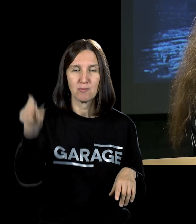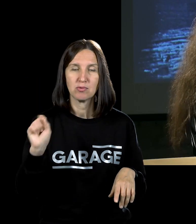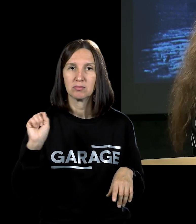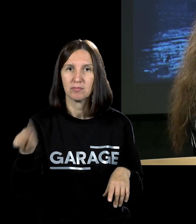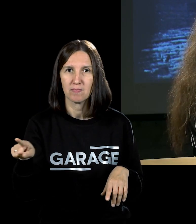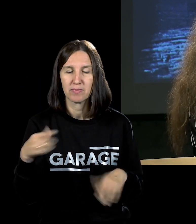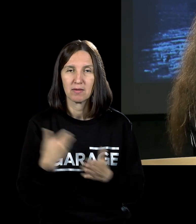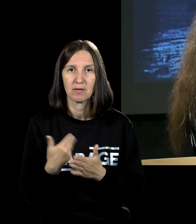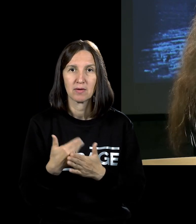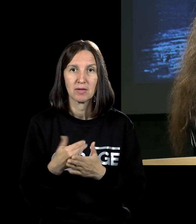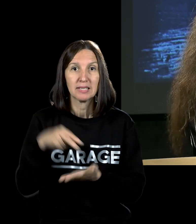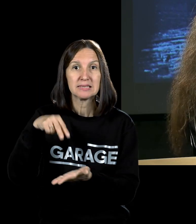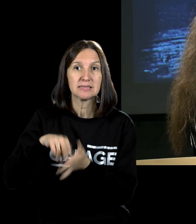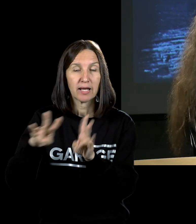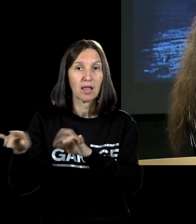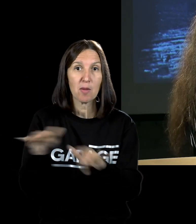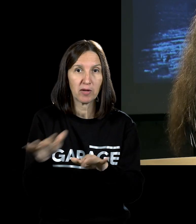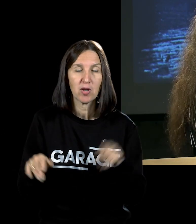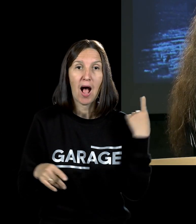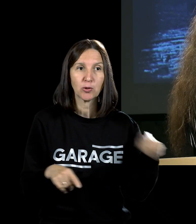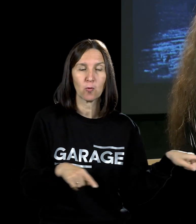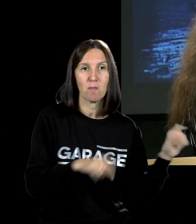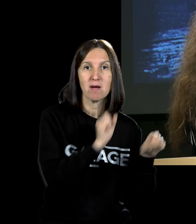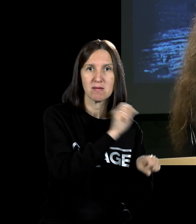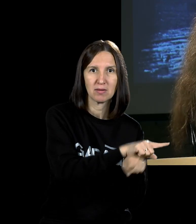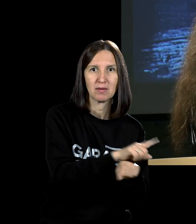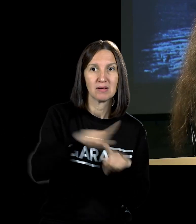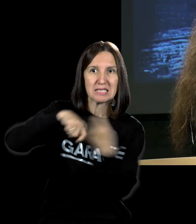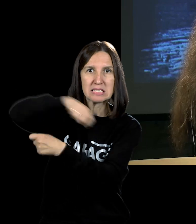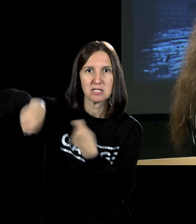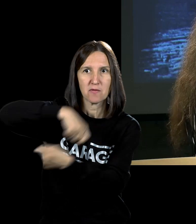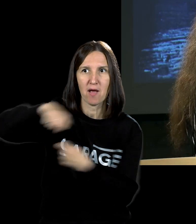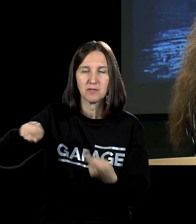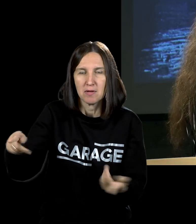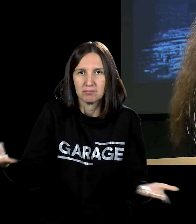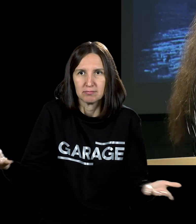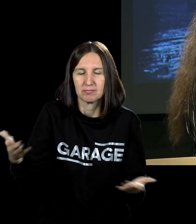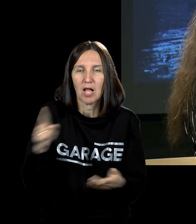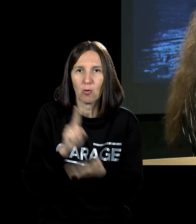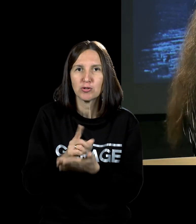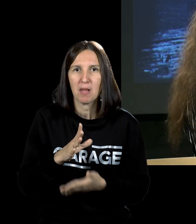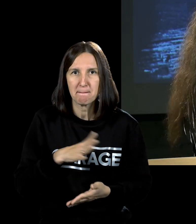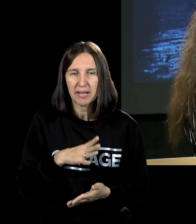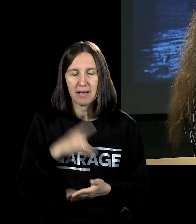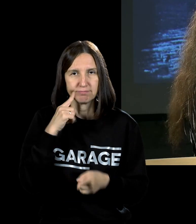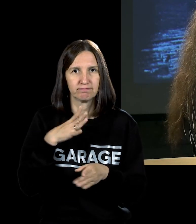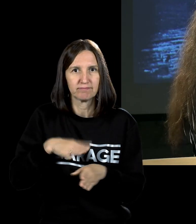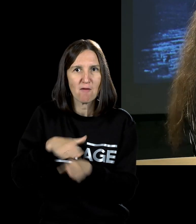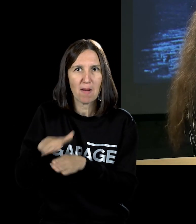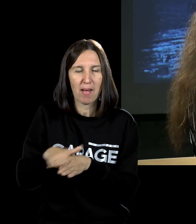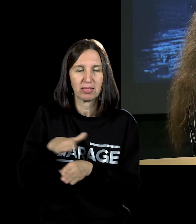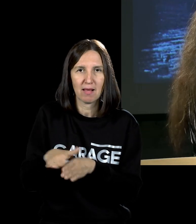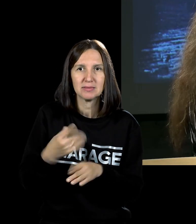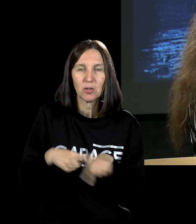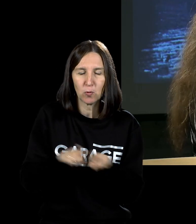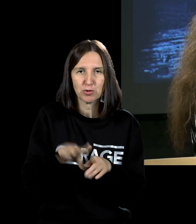что одному давалось задание стоять неподвижно, другому давалось задание связывать его, и они не должны были этот алгоритм выполнять. Это был